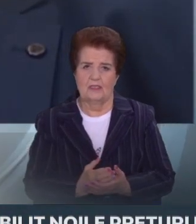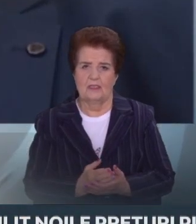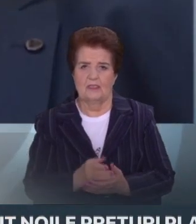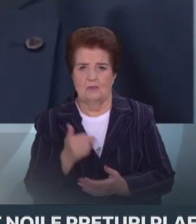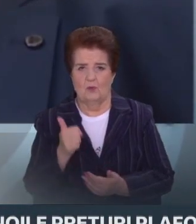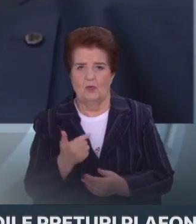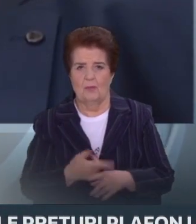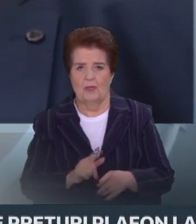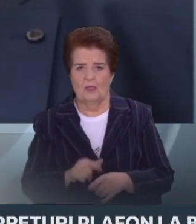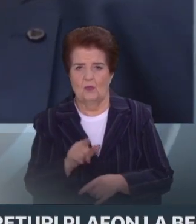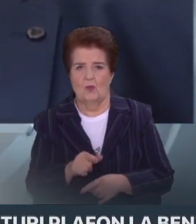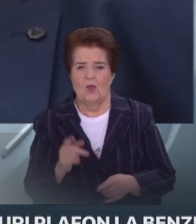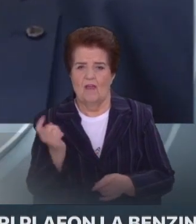fermieri?